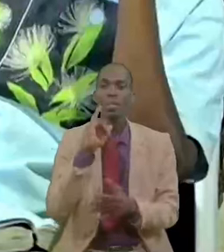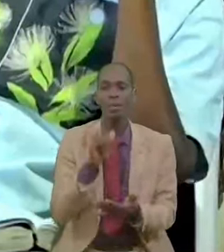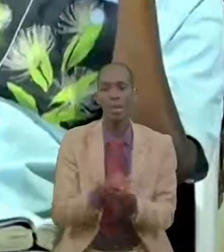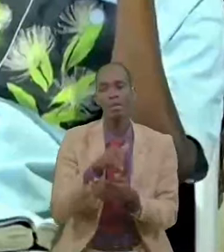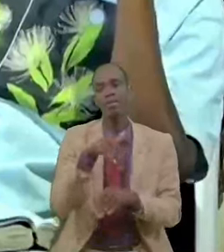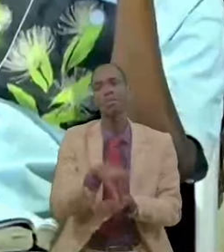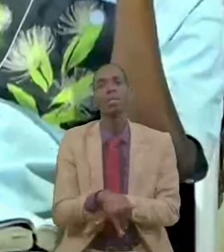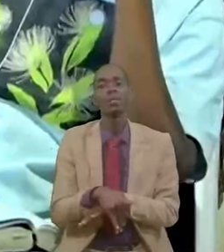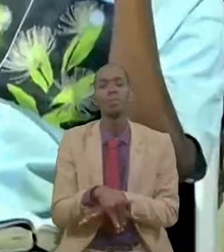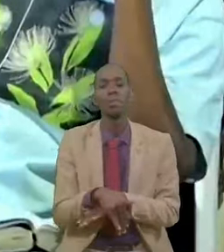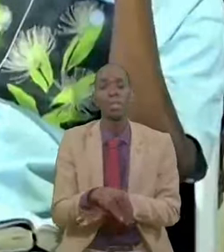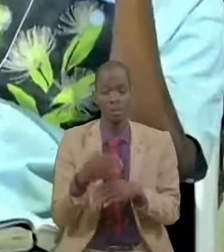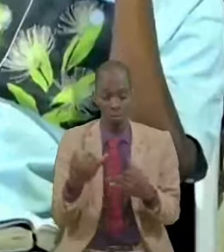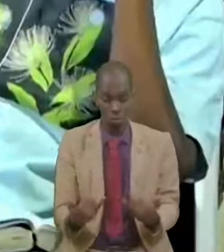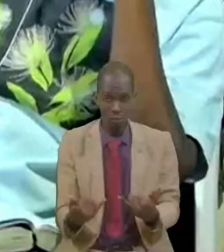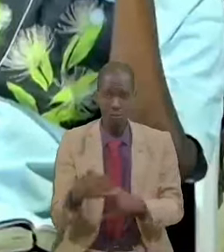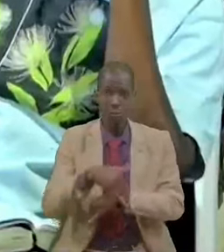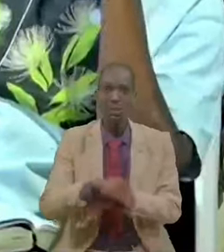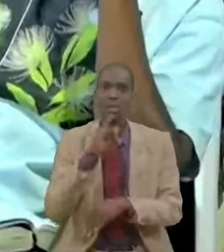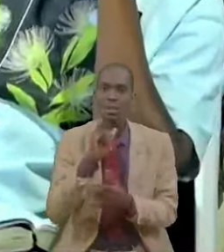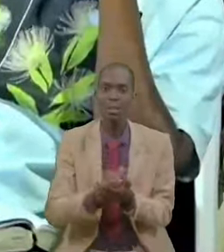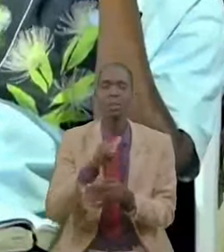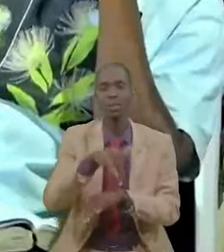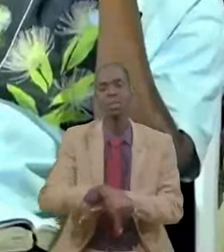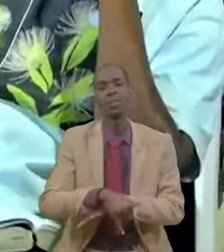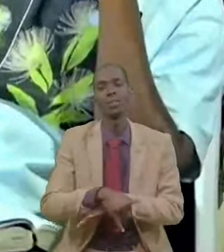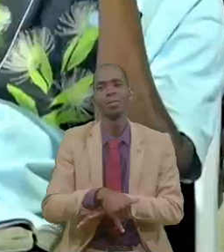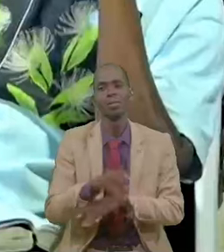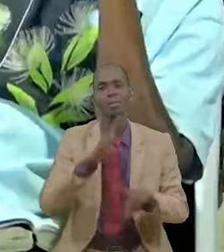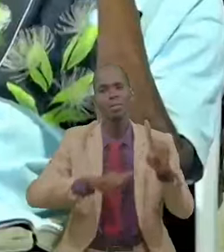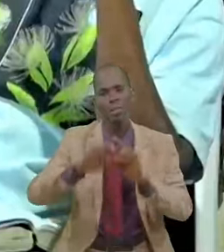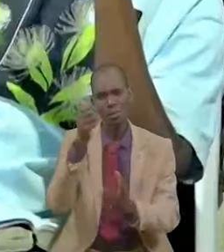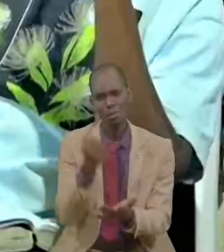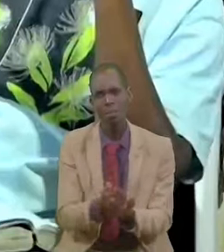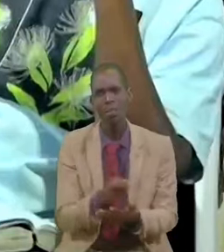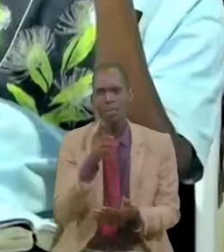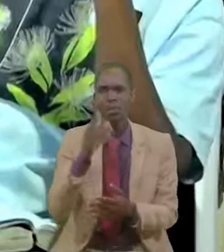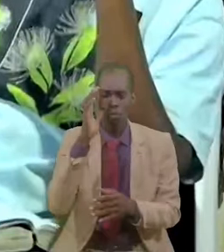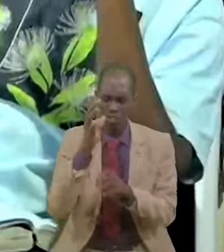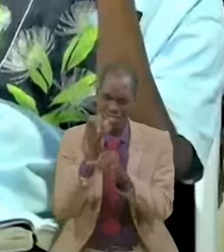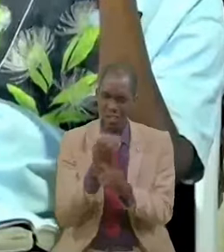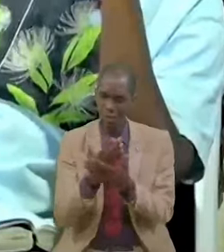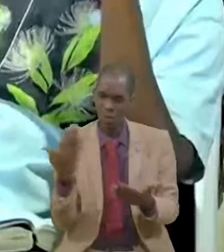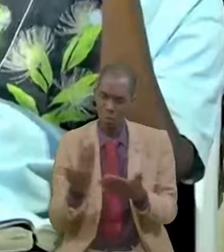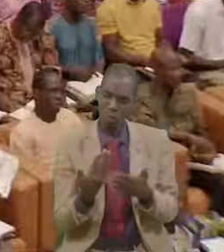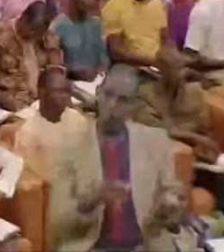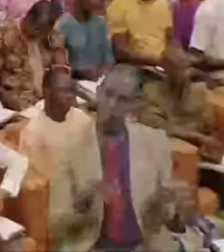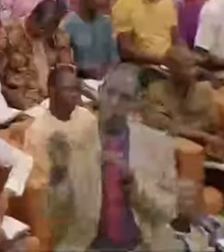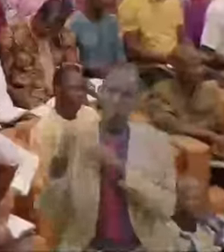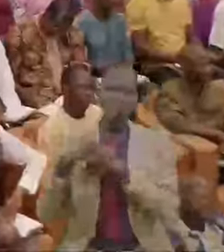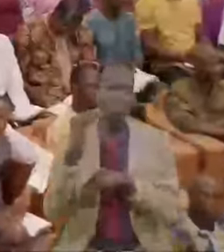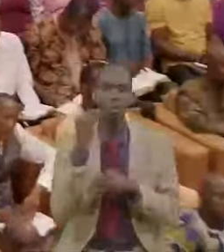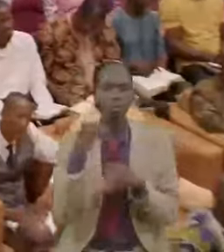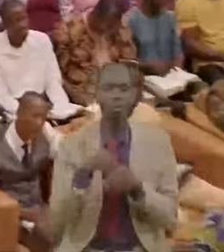cette soirée-là. Ce soir, c'est cette soirée-là. vous aurez quelque chose ici ce soir.